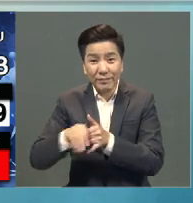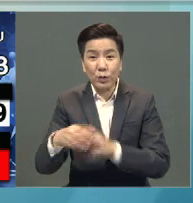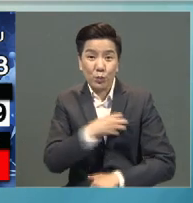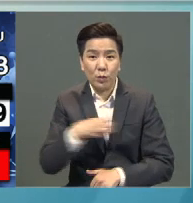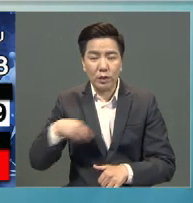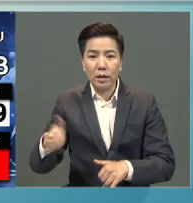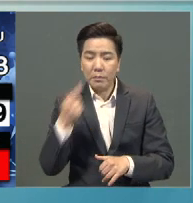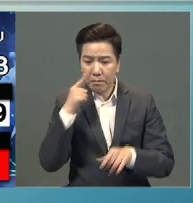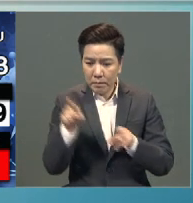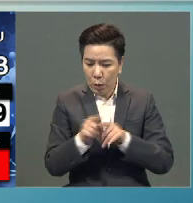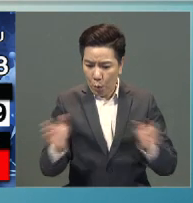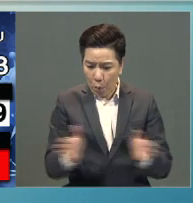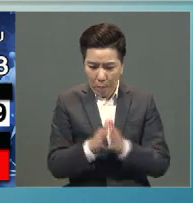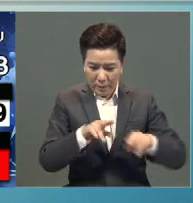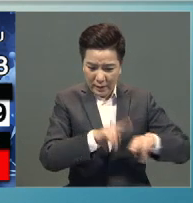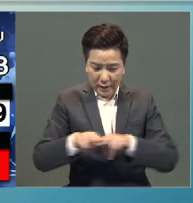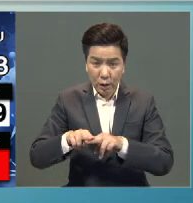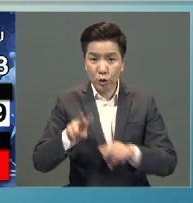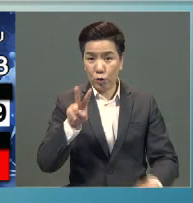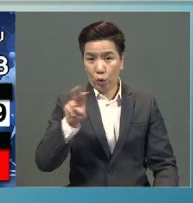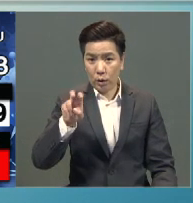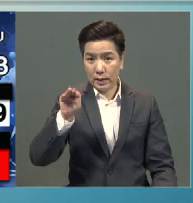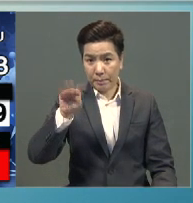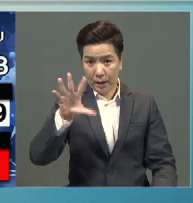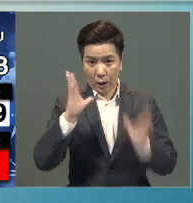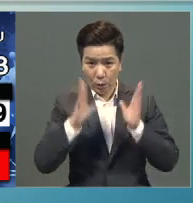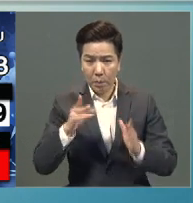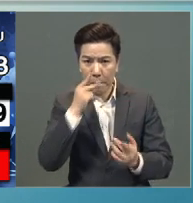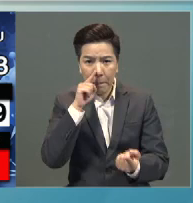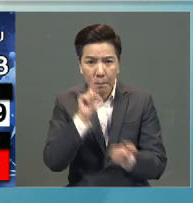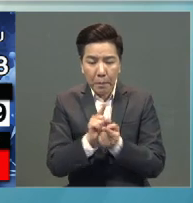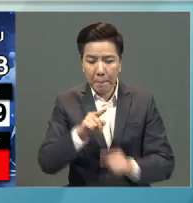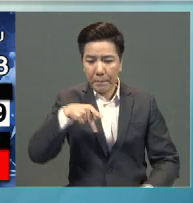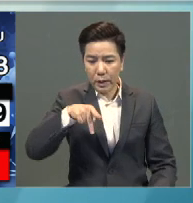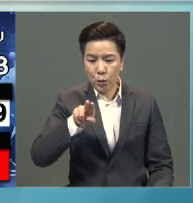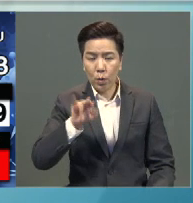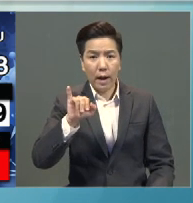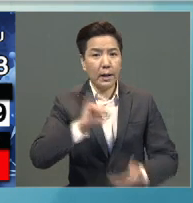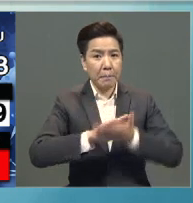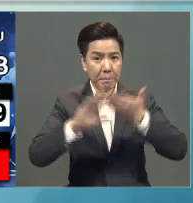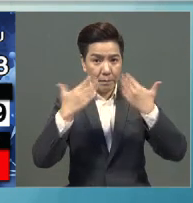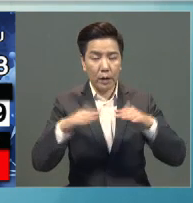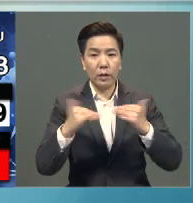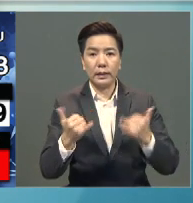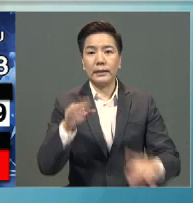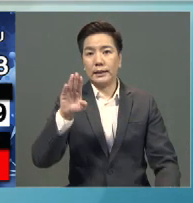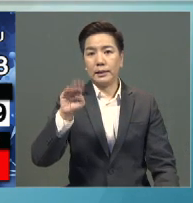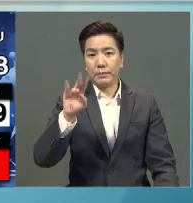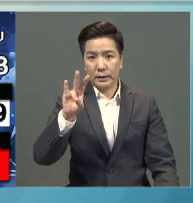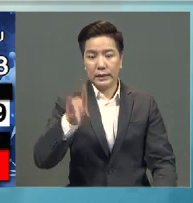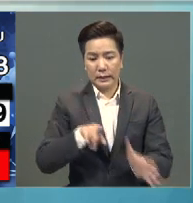กรกฎาคมนะครับไฟเดียวกันกับเด็กหญิงจากประเทศซูดานเนี่ยนะครับแล้วก็มาในเที่ยวบินเดียวกันที่245คนนะครับตรวจพบ Tiไปแล้วเนี่ยนะครับมี 47